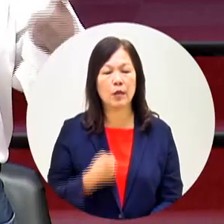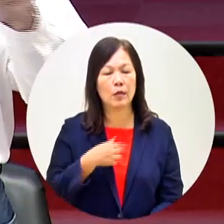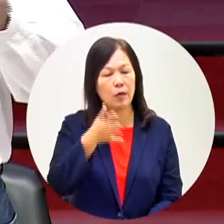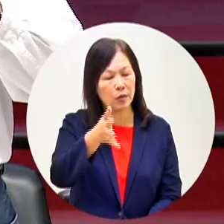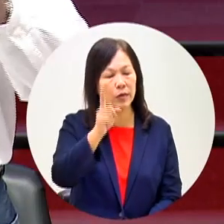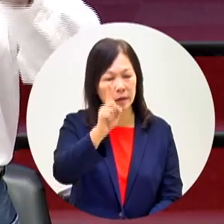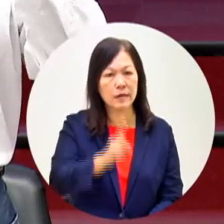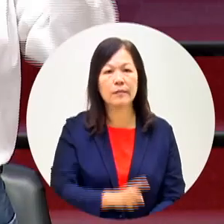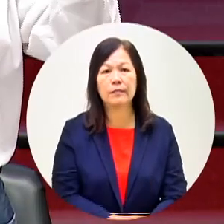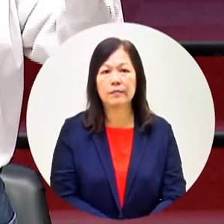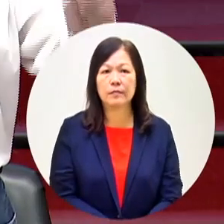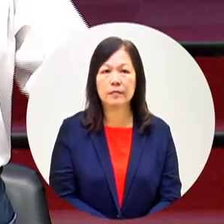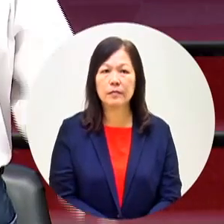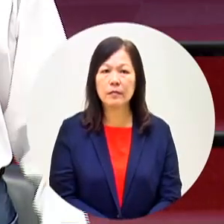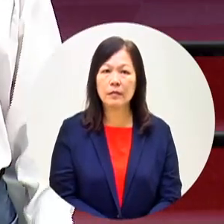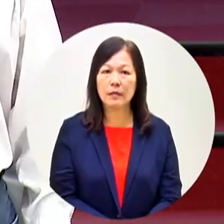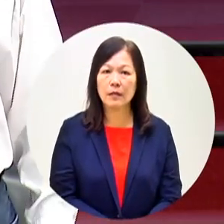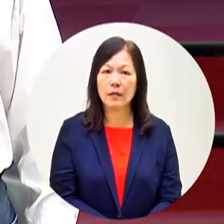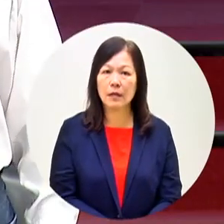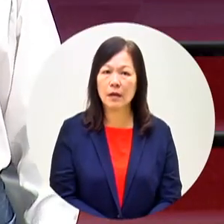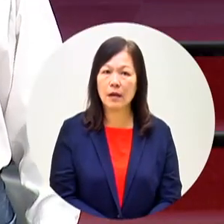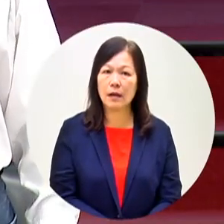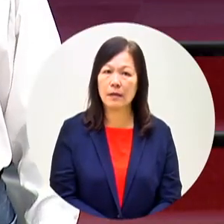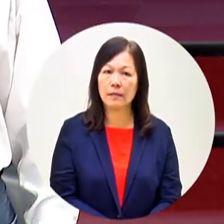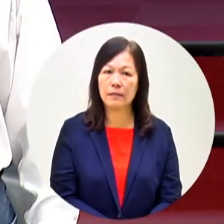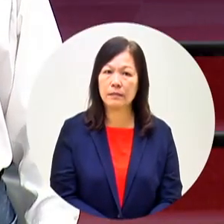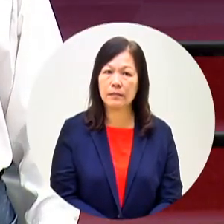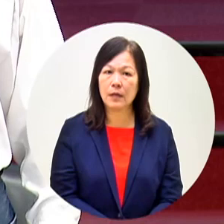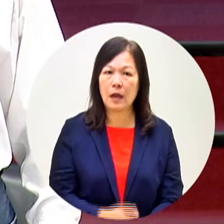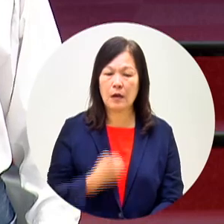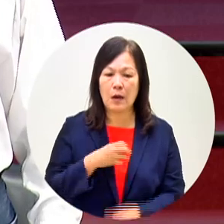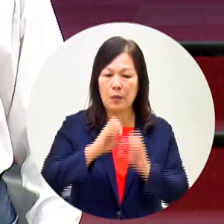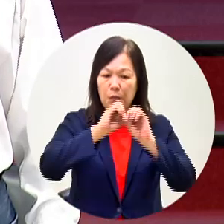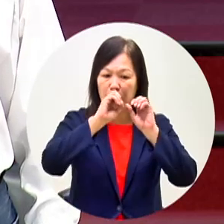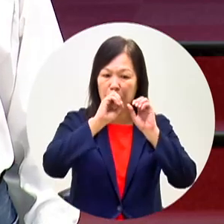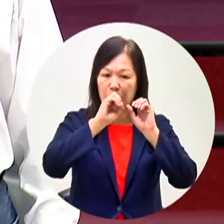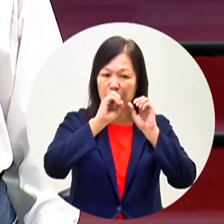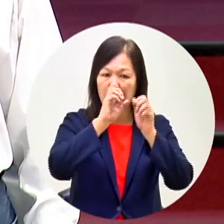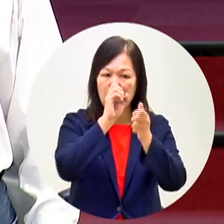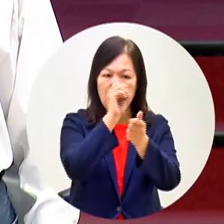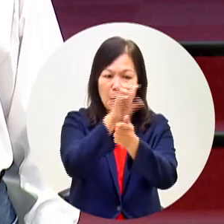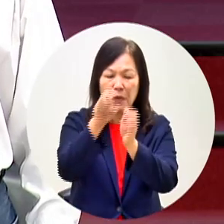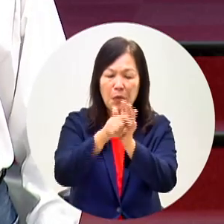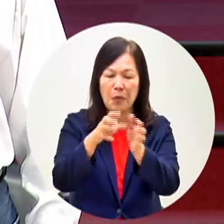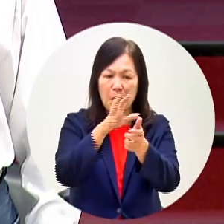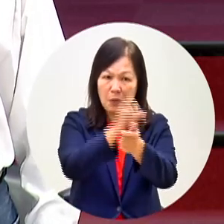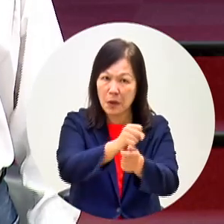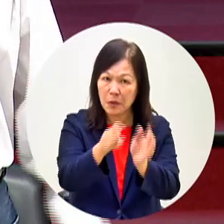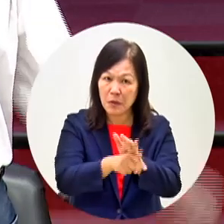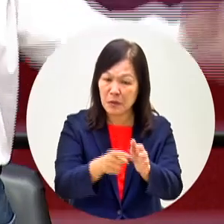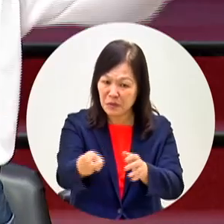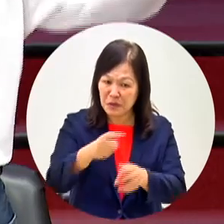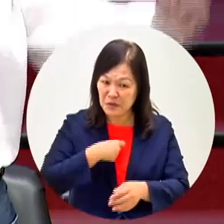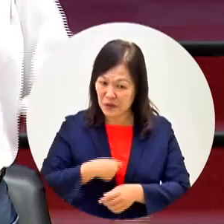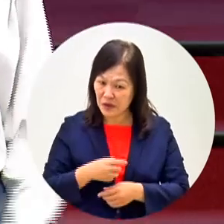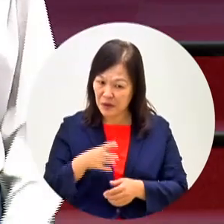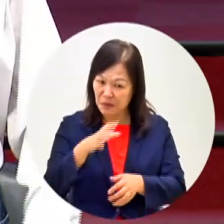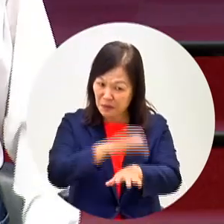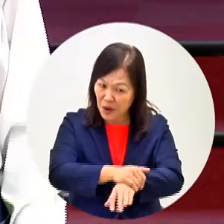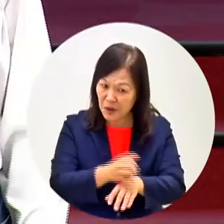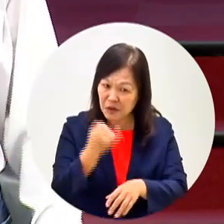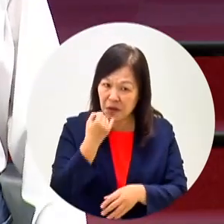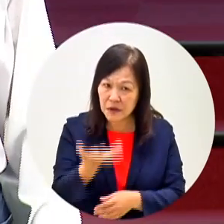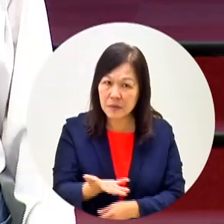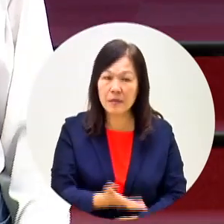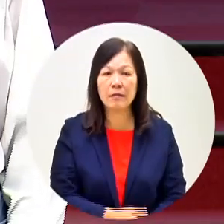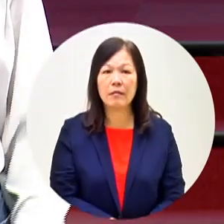分局那通缉犯，你敢加了？通缉犯，你加了无？议长，麻烦分局